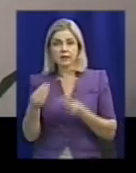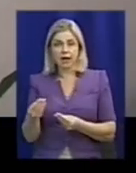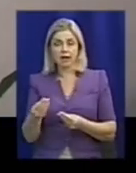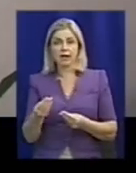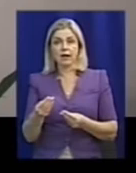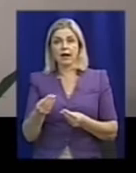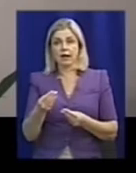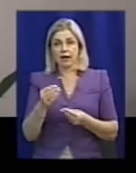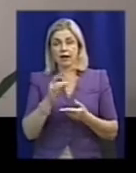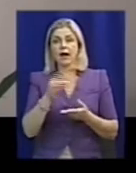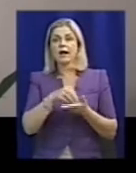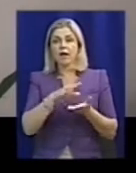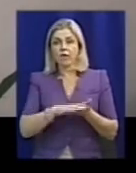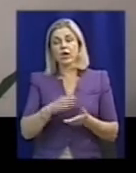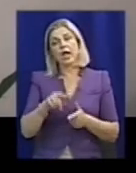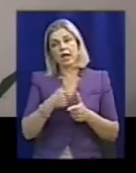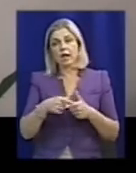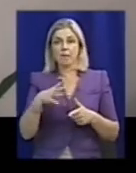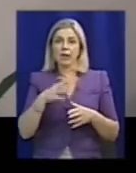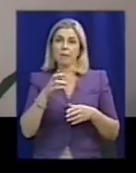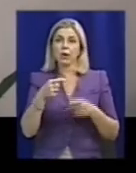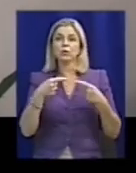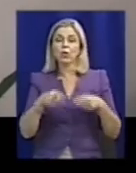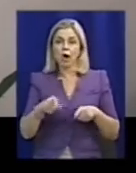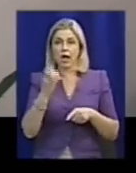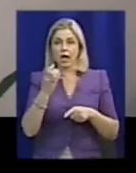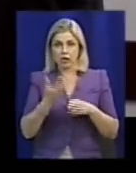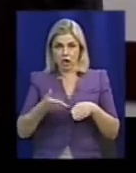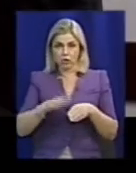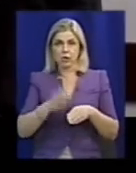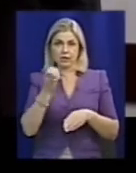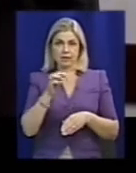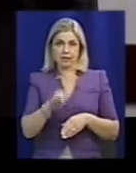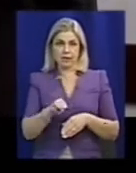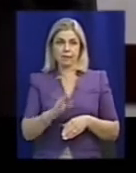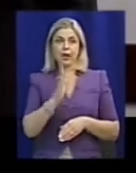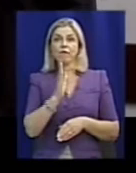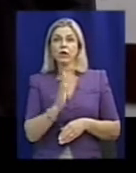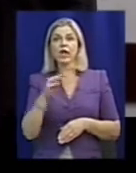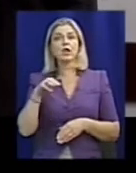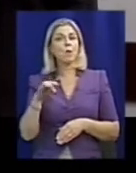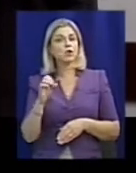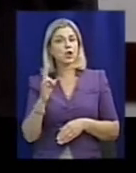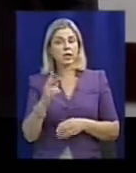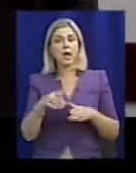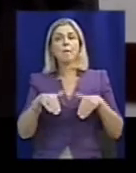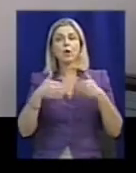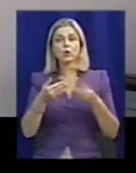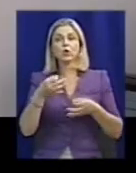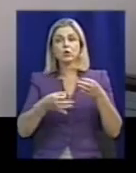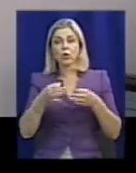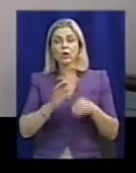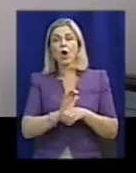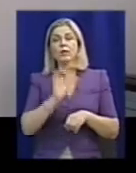СРДР, якщо була тяжка стаття, яка дозволяє проведення не СРДР. Володимир Тимошин запропонував суду відправити